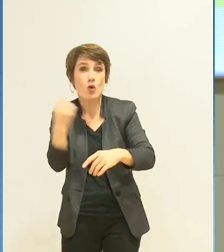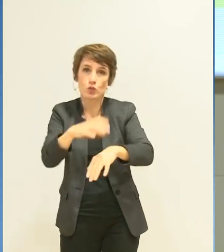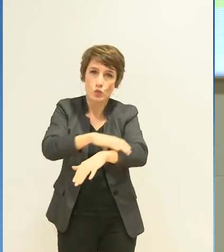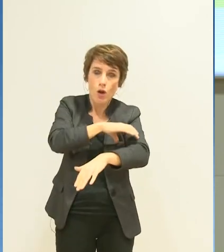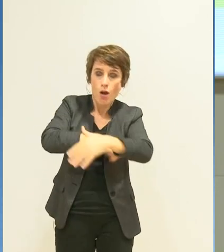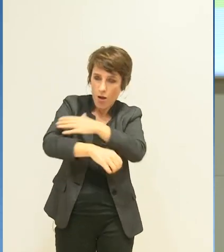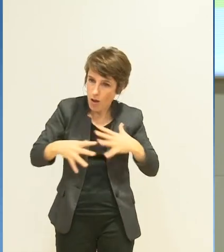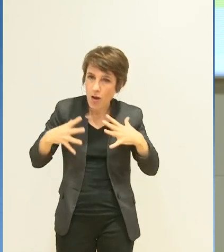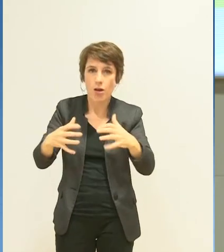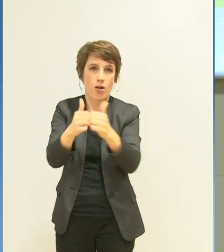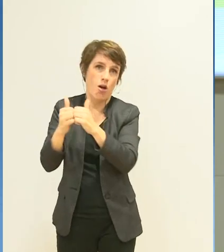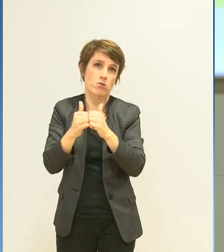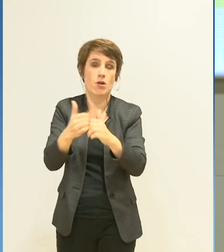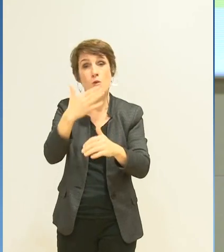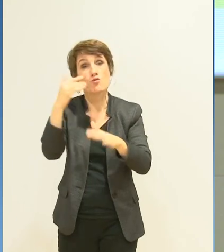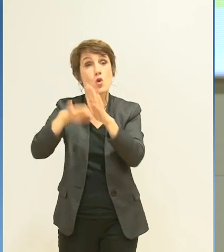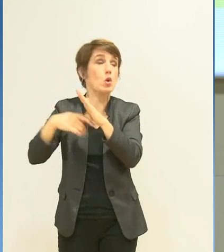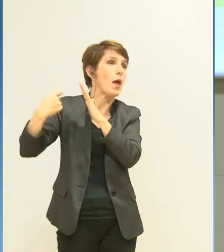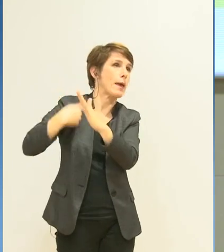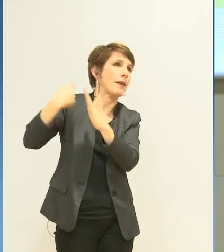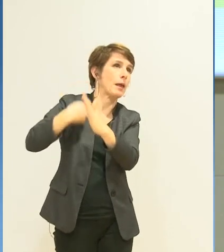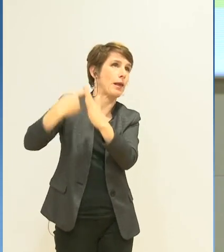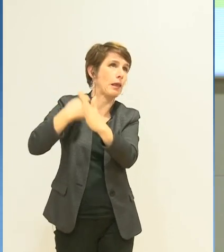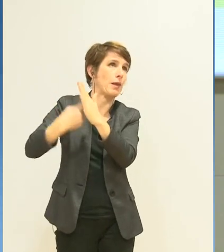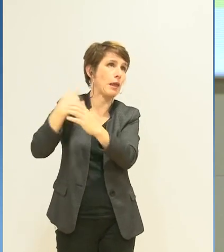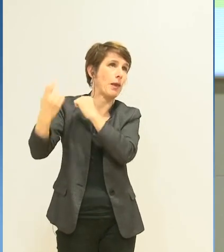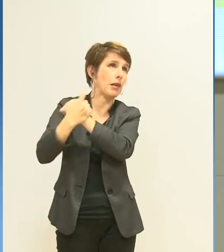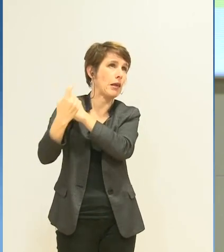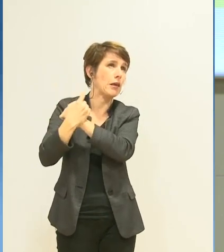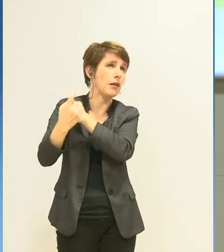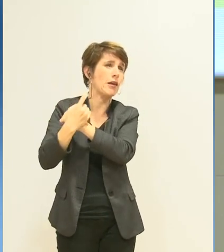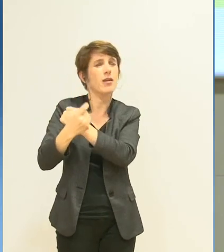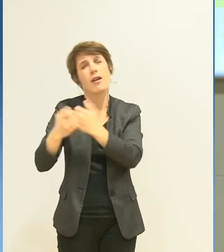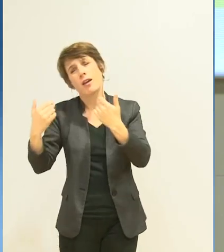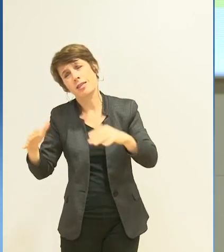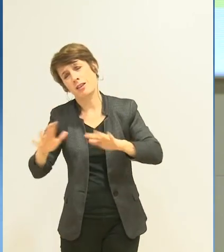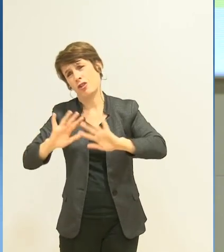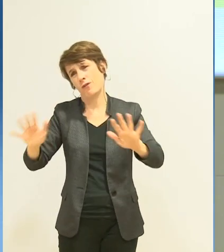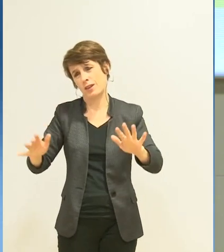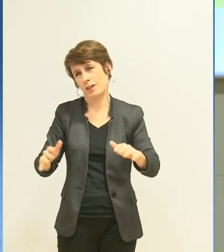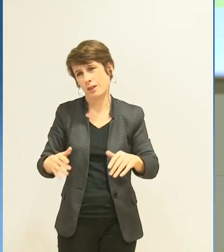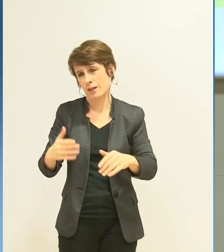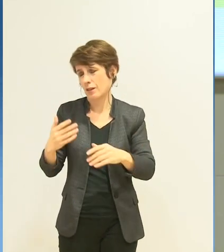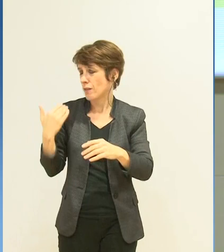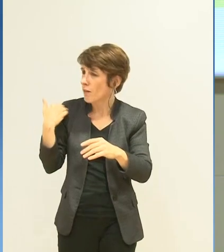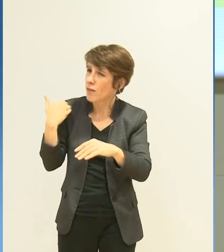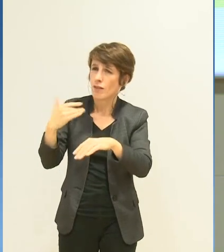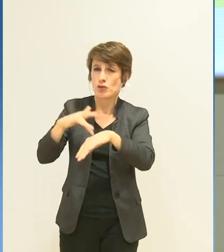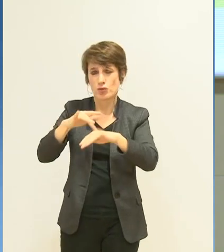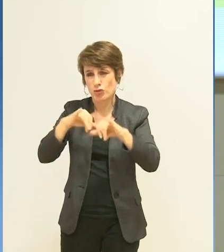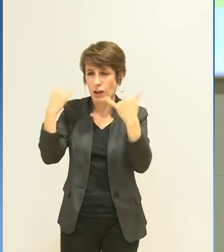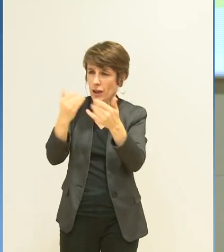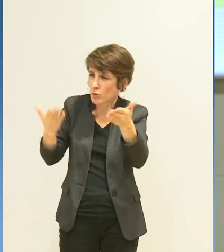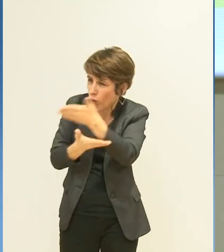plutôt que de ressasser des luttes qui sont qui ont été exposés qui ont été portés dans les négociations avant les négociations